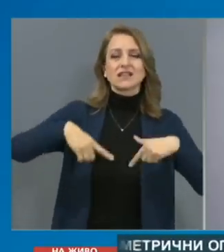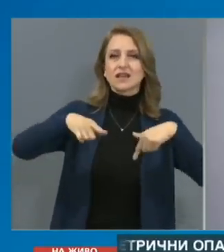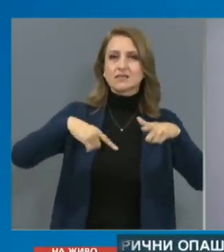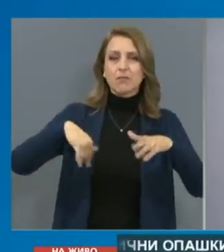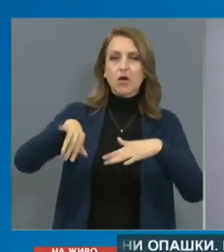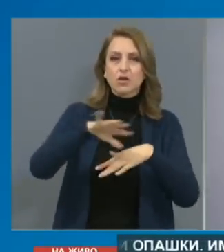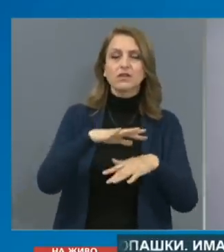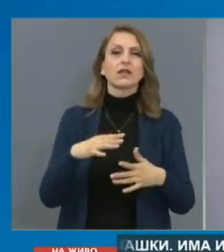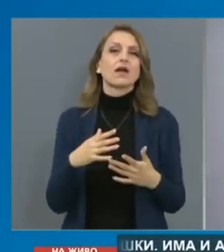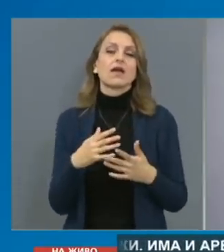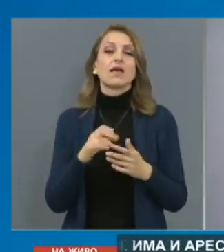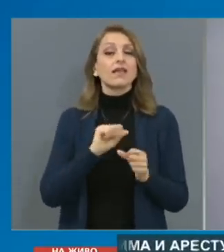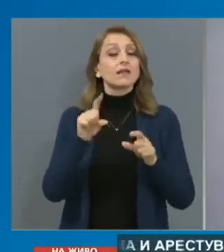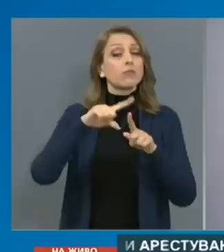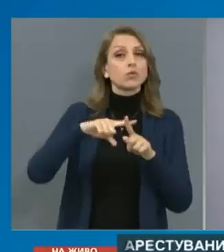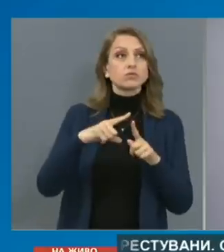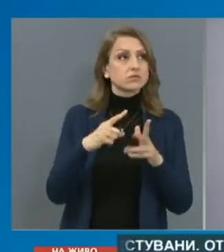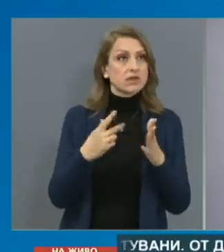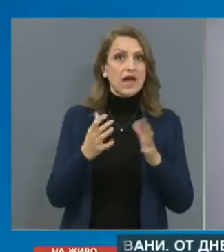те по-малко от обичайно?